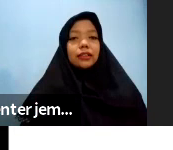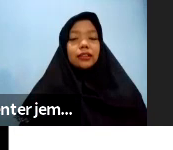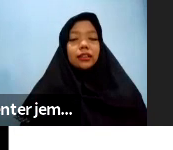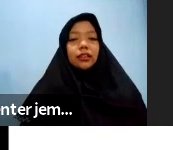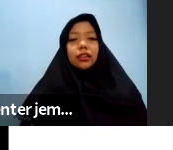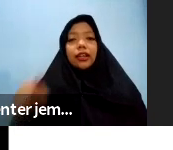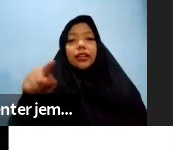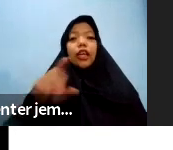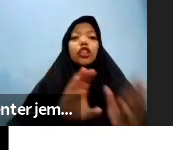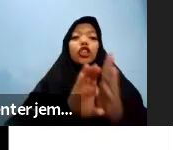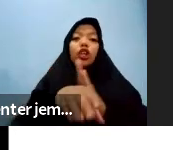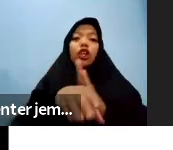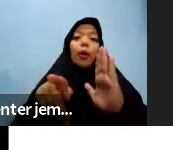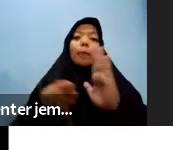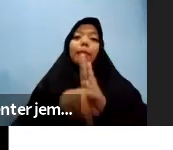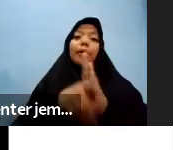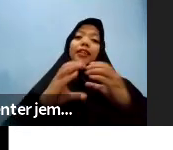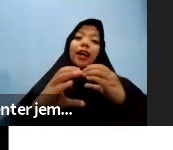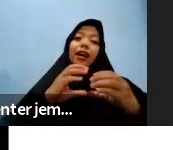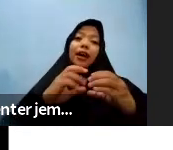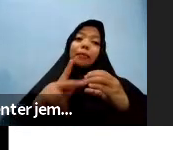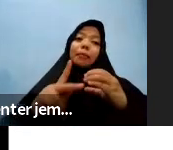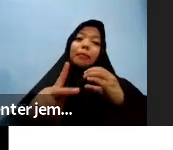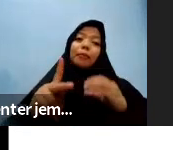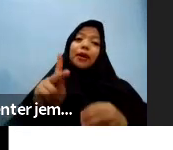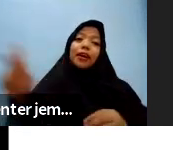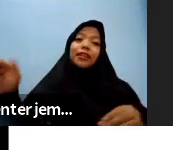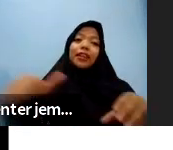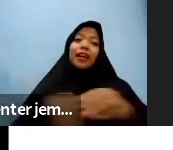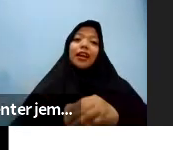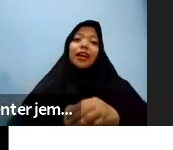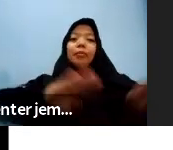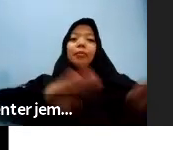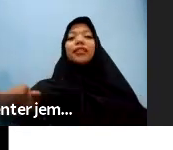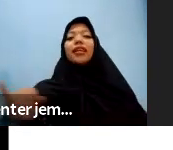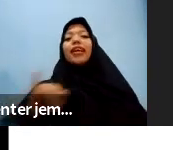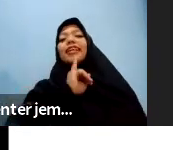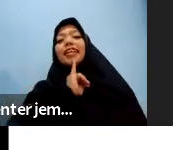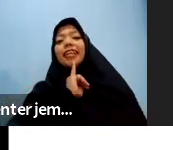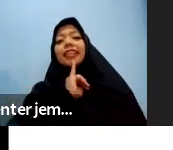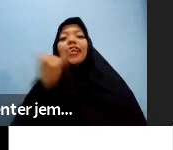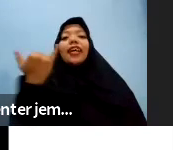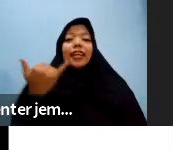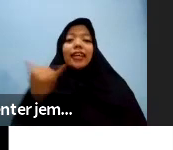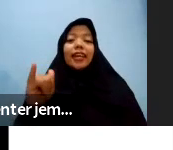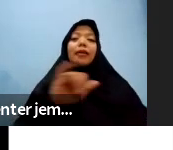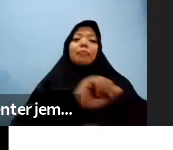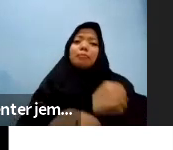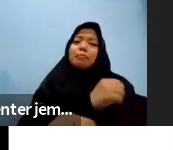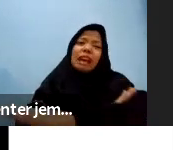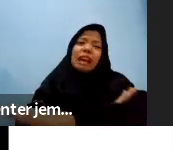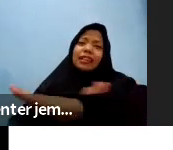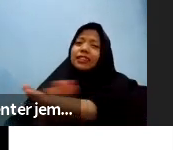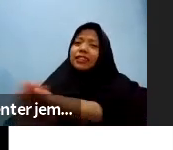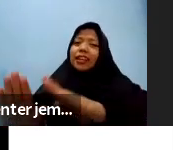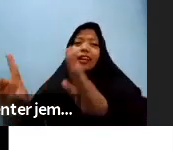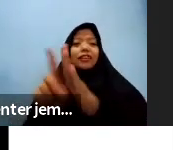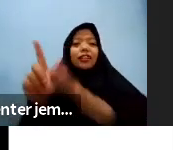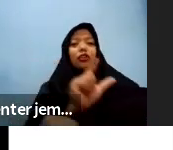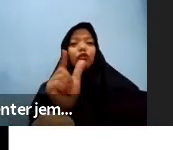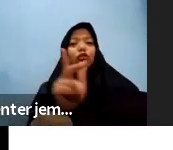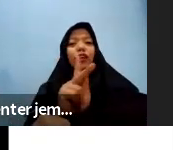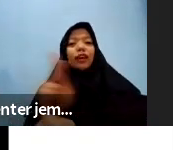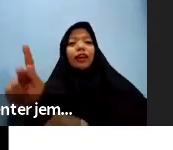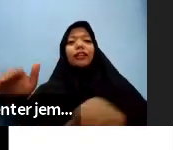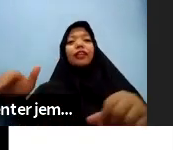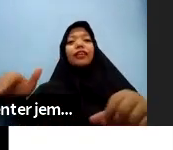percakapan dalam berbahasa Inggris yang biasanya kan di yang biasanya digunakan dalam kehidupan sehari-hari ini jadi